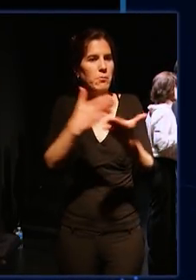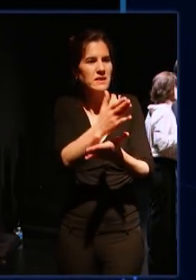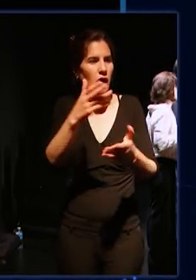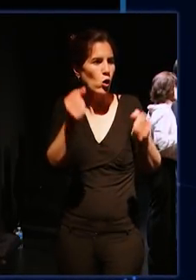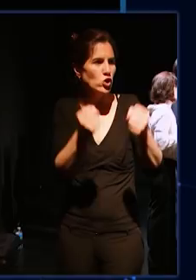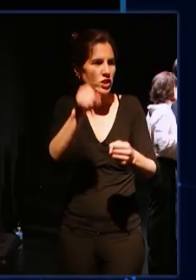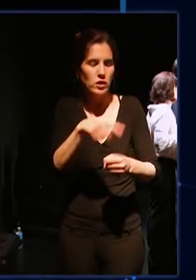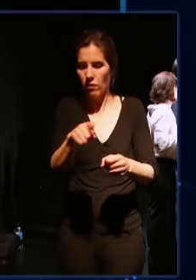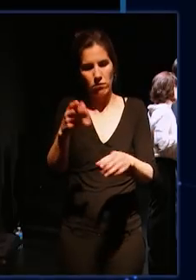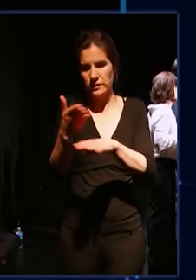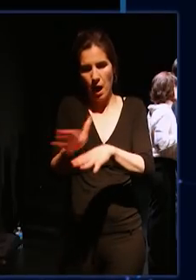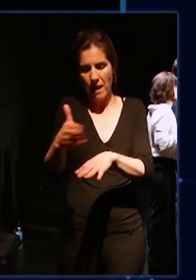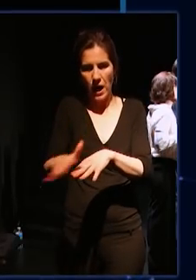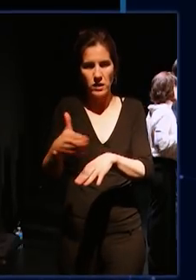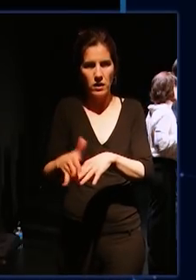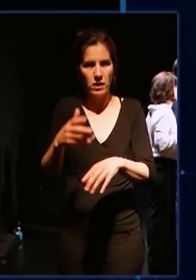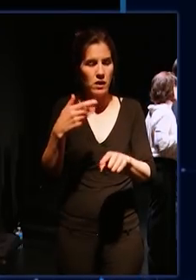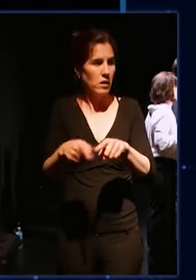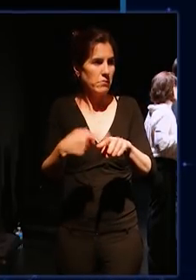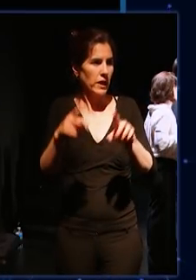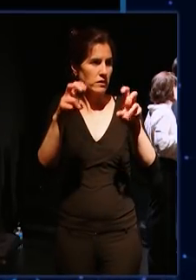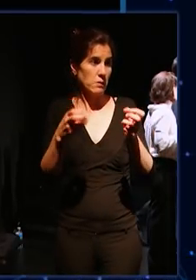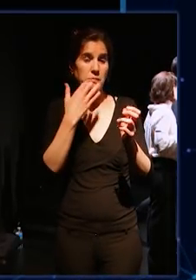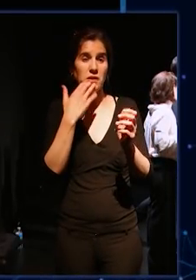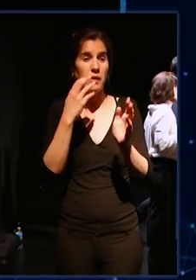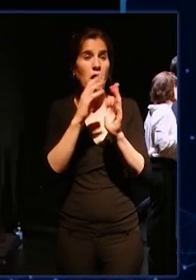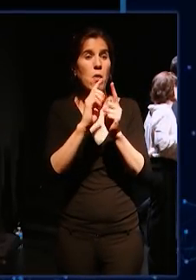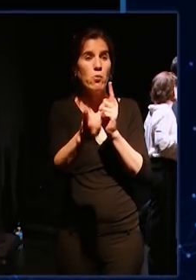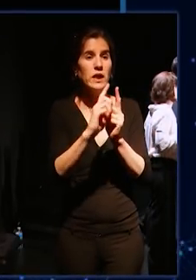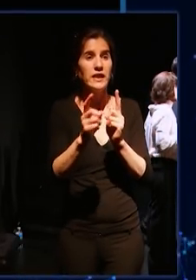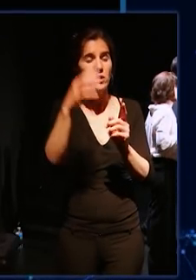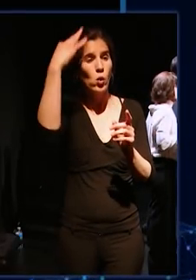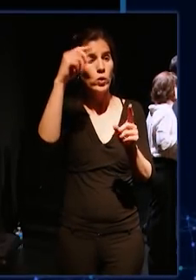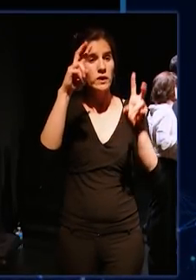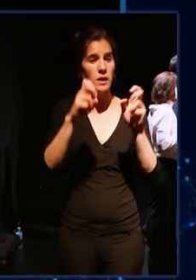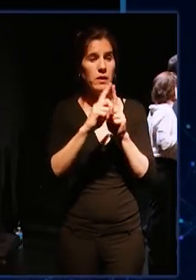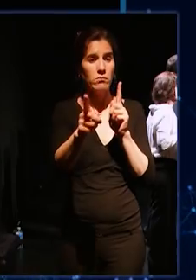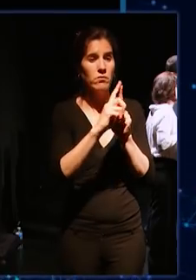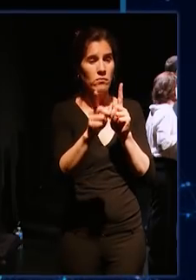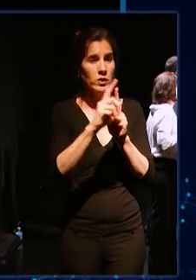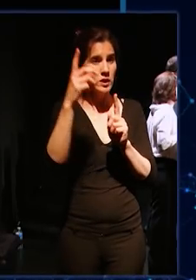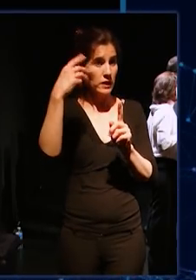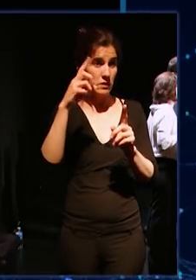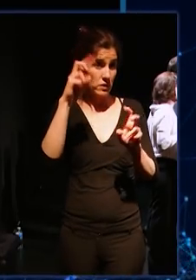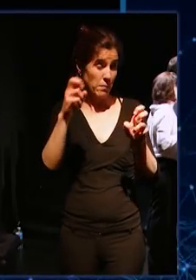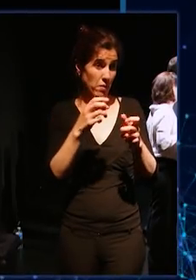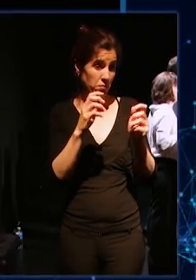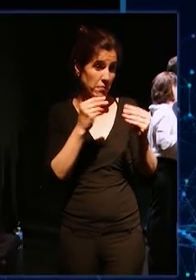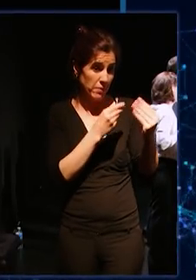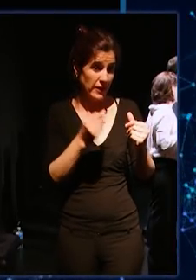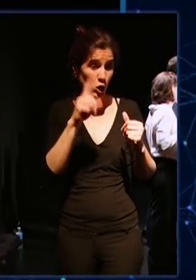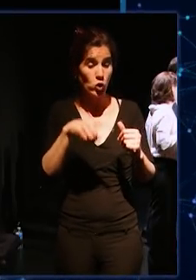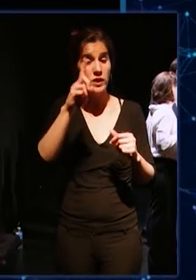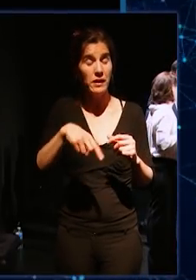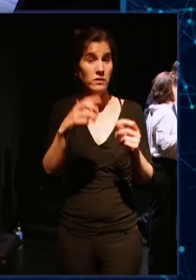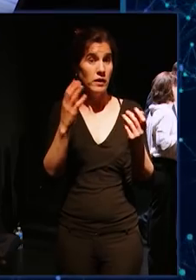la mobilitat, com alguns ja heu dit, no només és un tema mediambiental, sinó que també és un tema de salut pública. Moltes gràcies. Tancarà aquesta primera